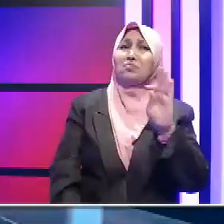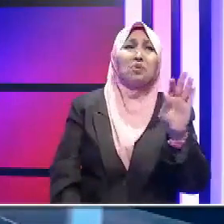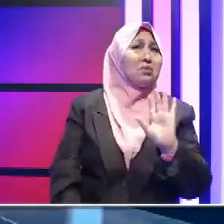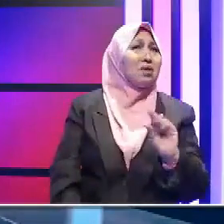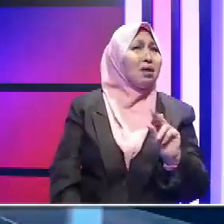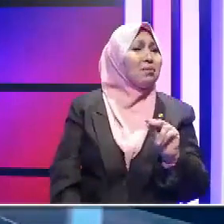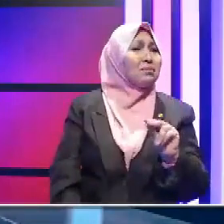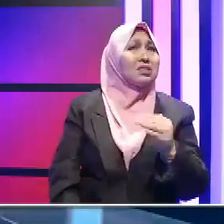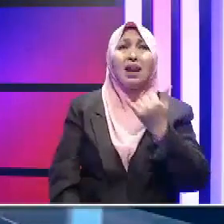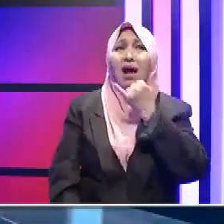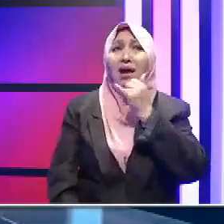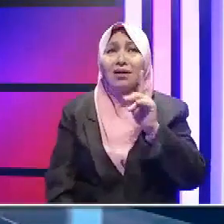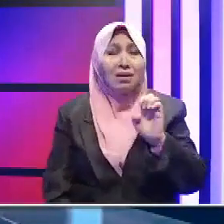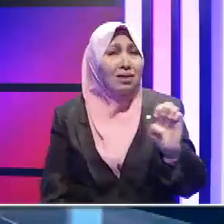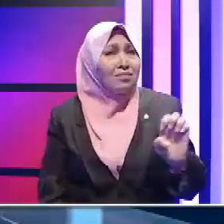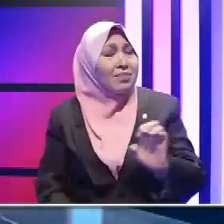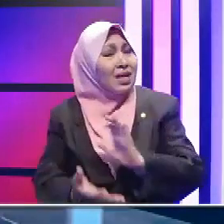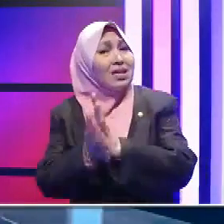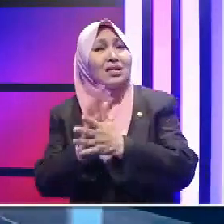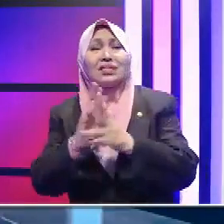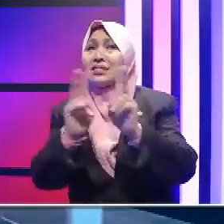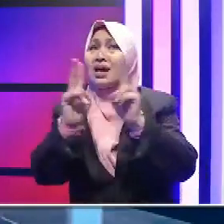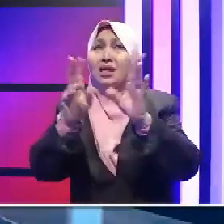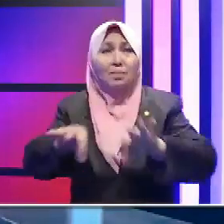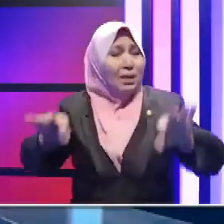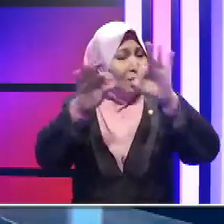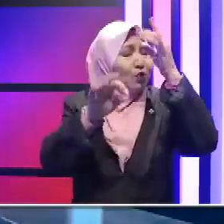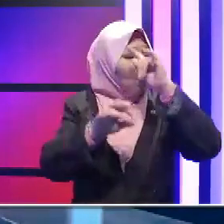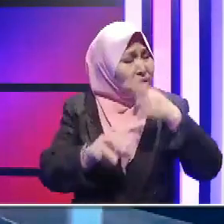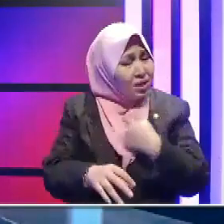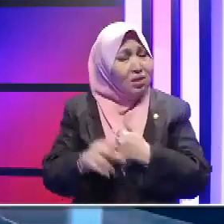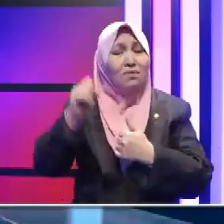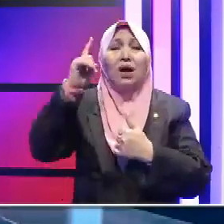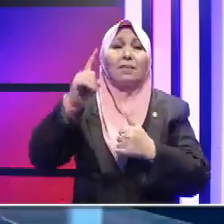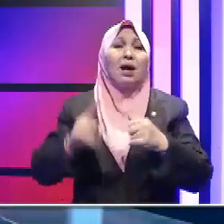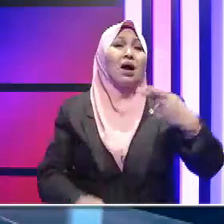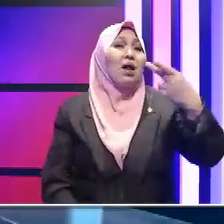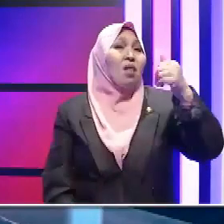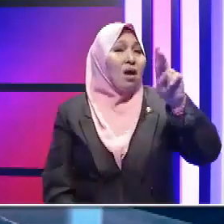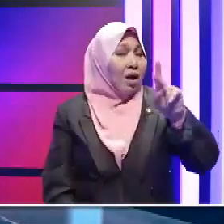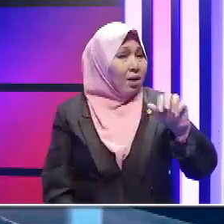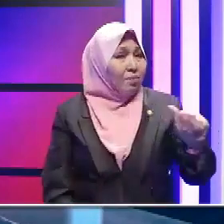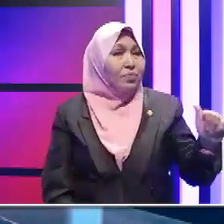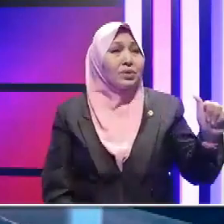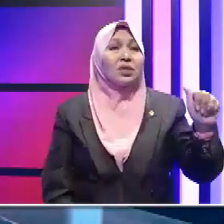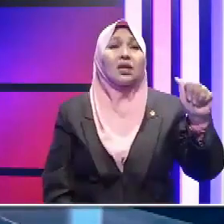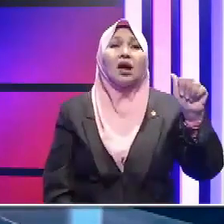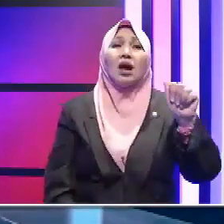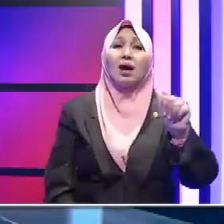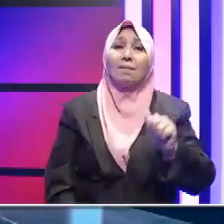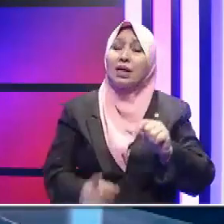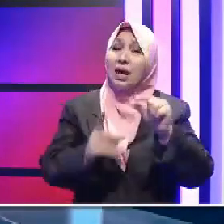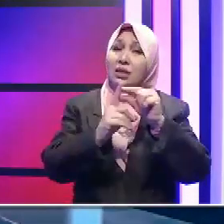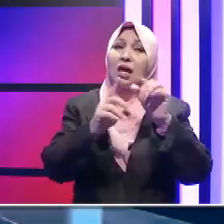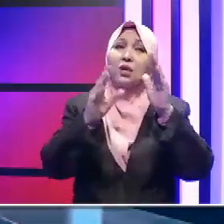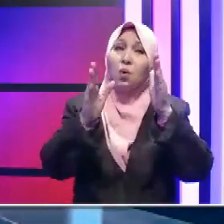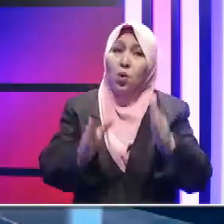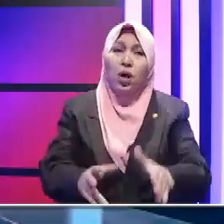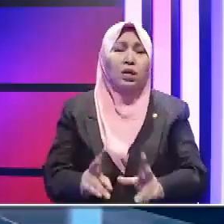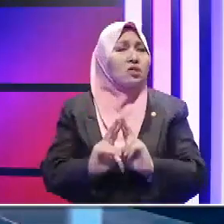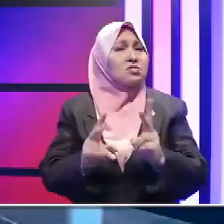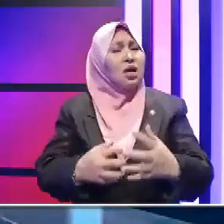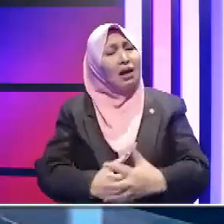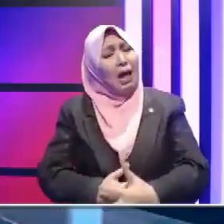salah ke jadi sangat penting untuk kita pahami kalimat halaman-halaman ini adalah perkataan orang yang